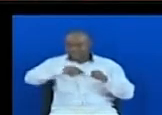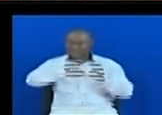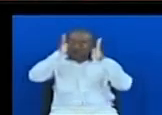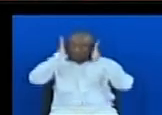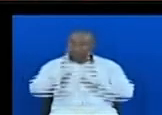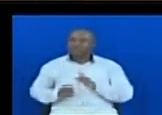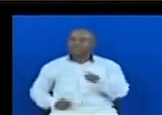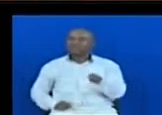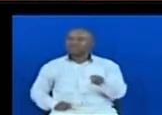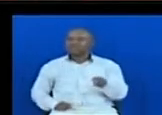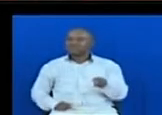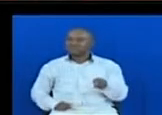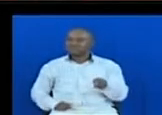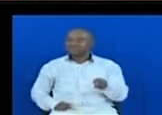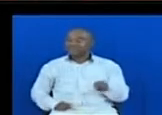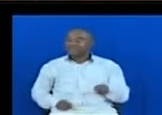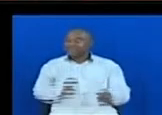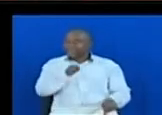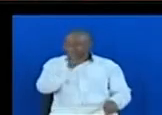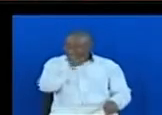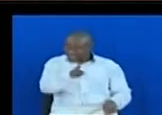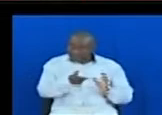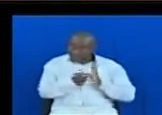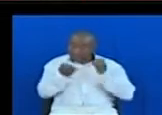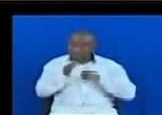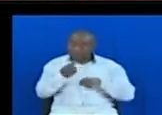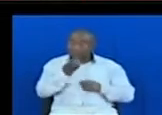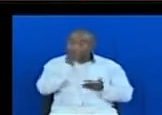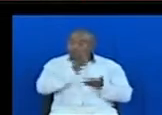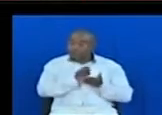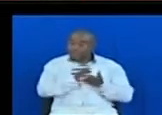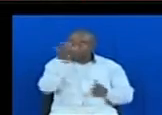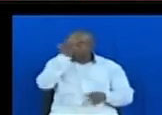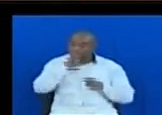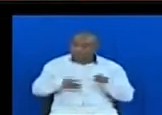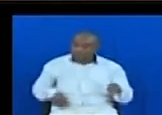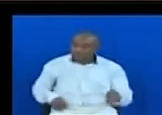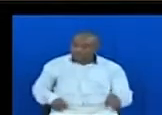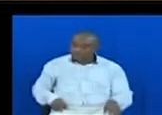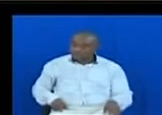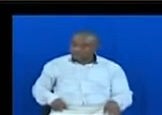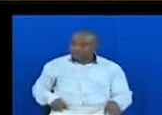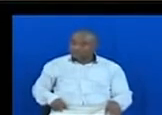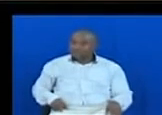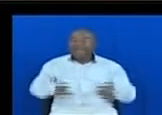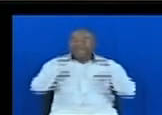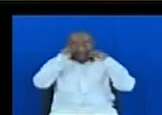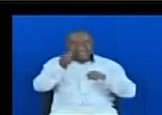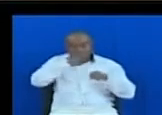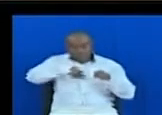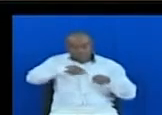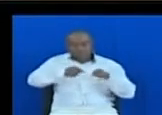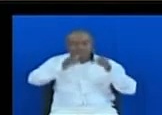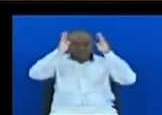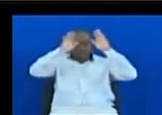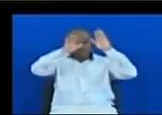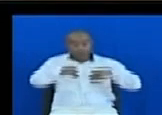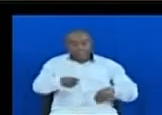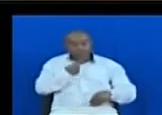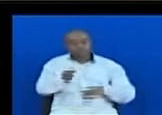mahara. Na kama hii taarifa itatoka kwamba huyu kweli alikuwa ni mlevi, lazima kama bunge tuseme kitu,